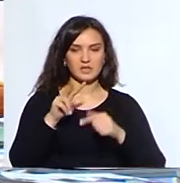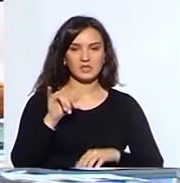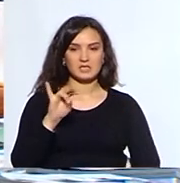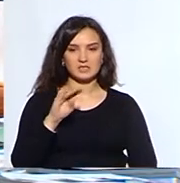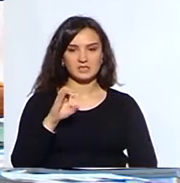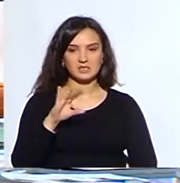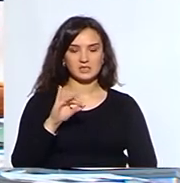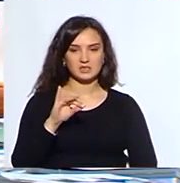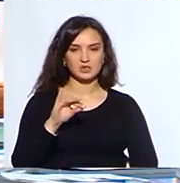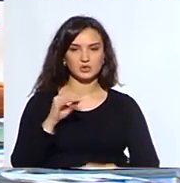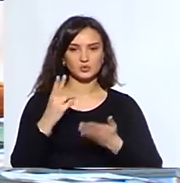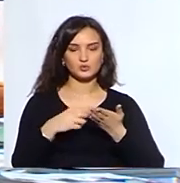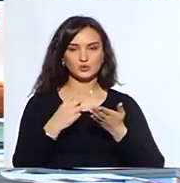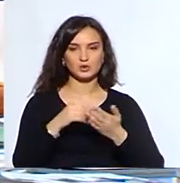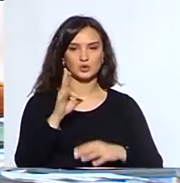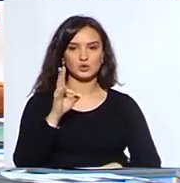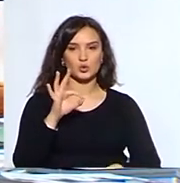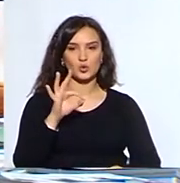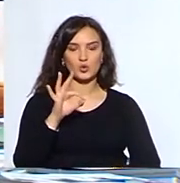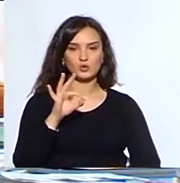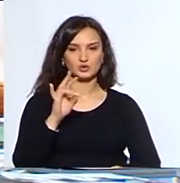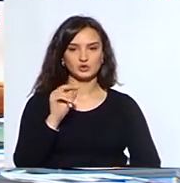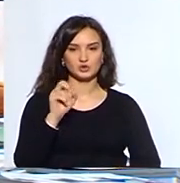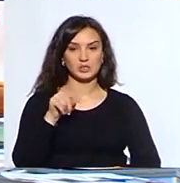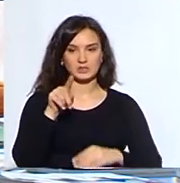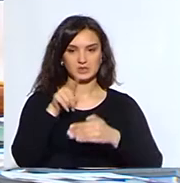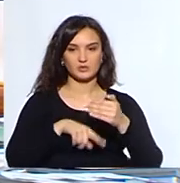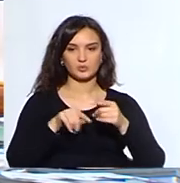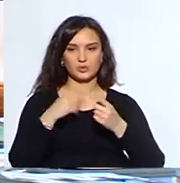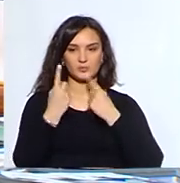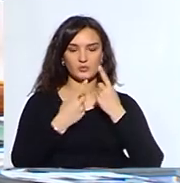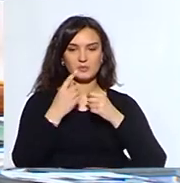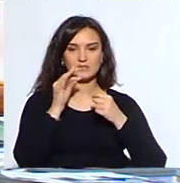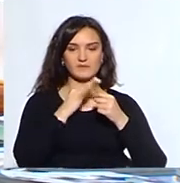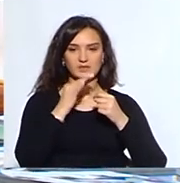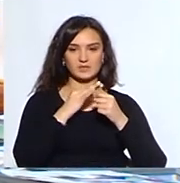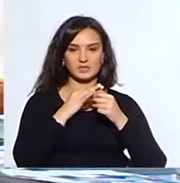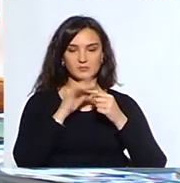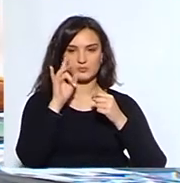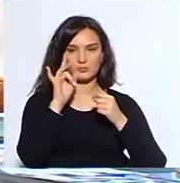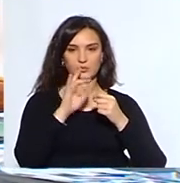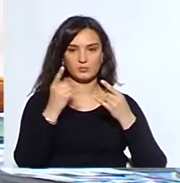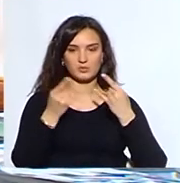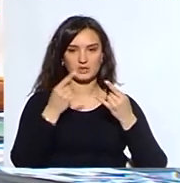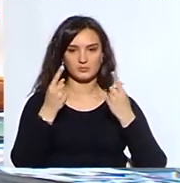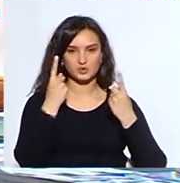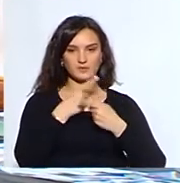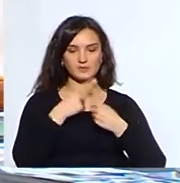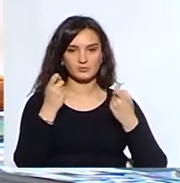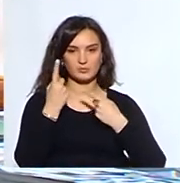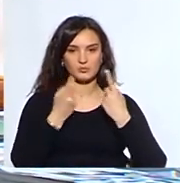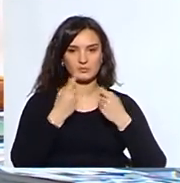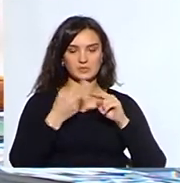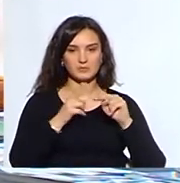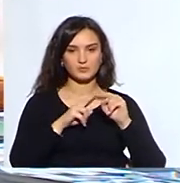და ჟურნალი Nature. Გაცილებით მაღალი სანდოობით გამოირჩევა ეს ინფორმაცია, ვიდრე პოპულარულ მედიაში გავრცელებული